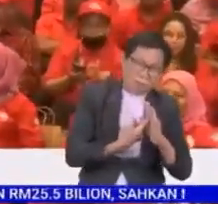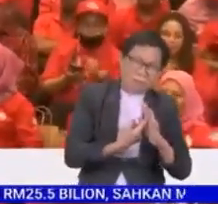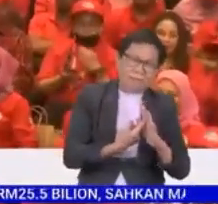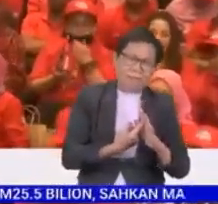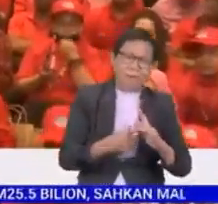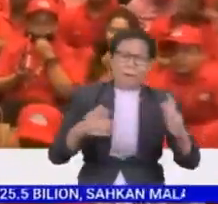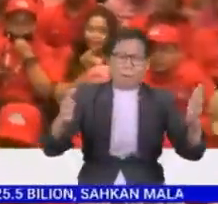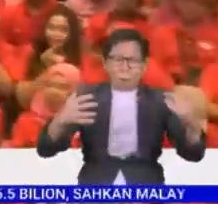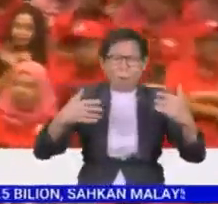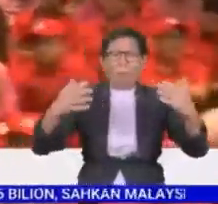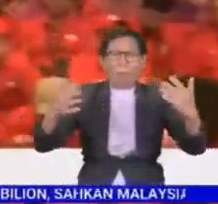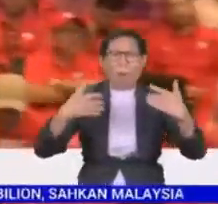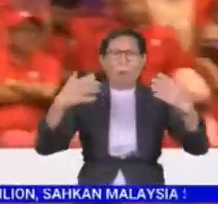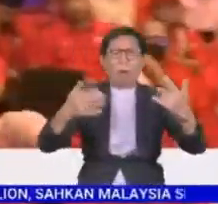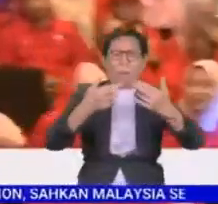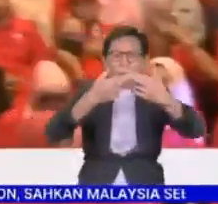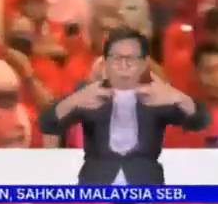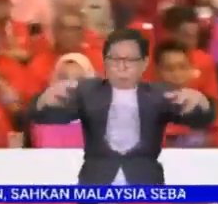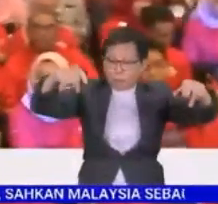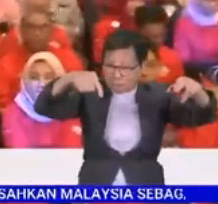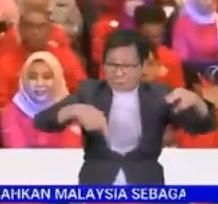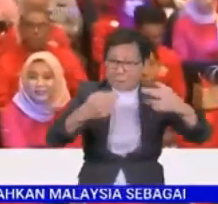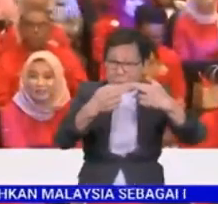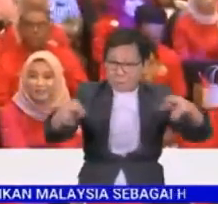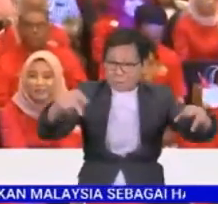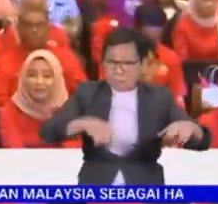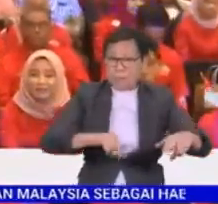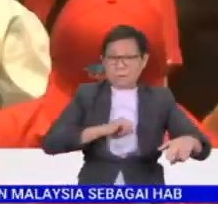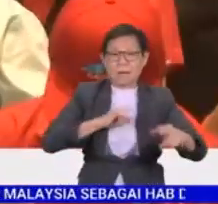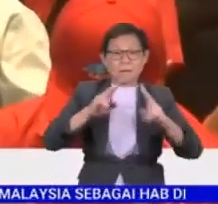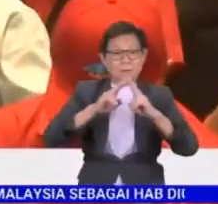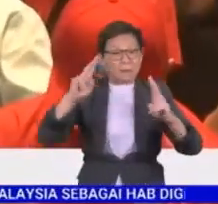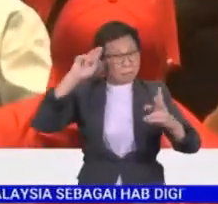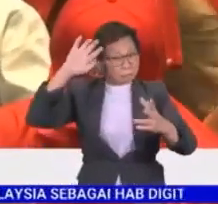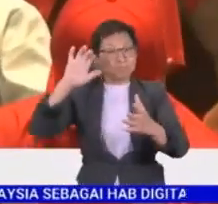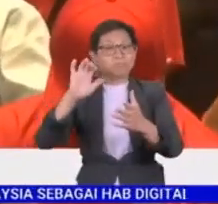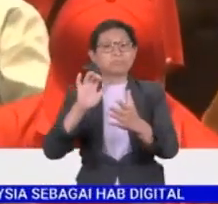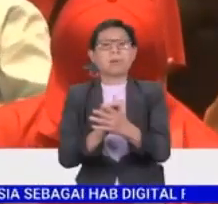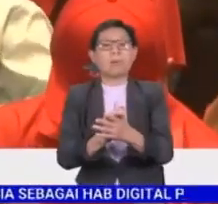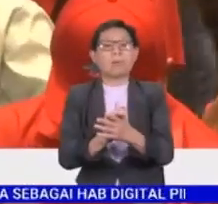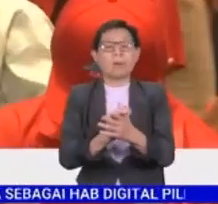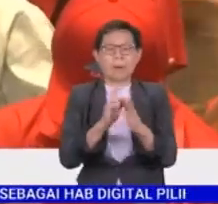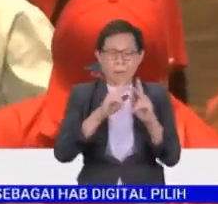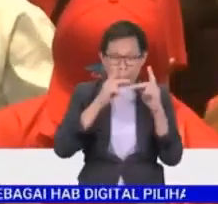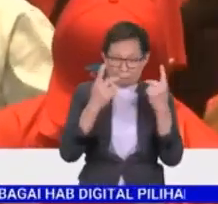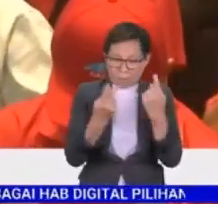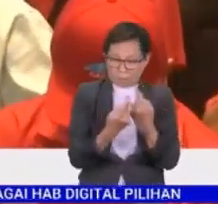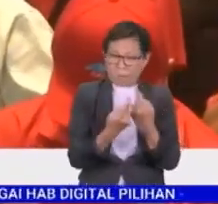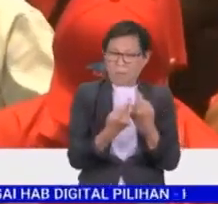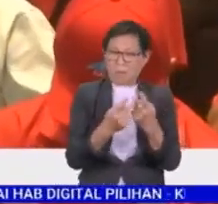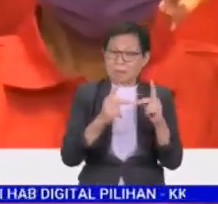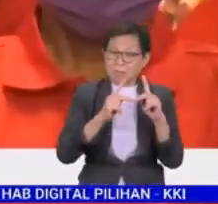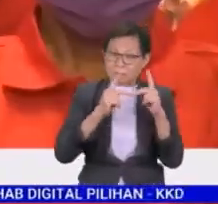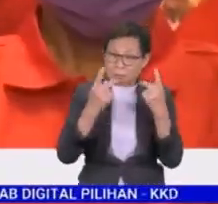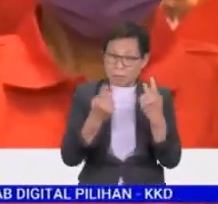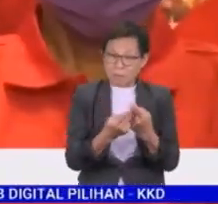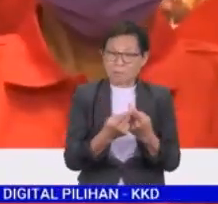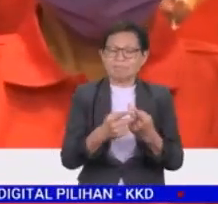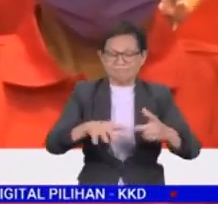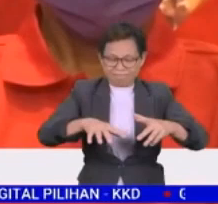sambutan pelancaran ini saya yakin Padi ini akan